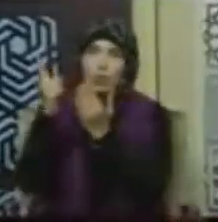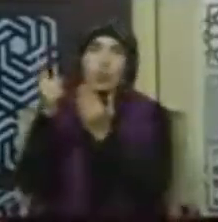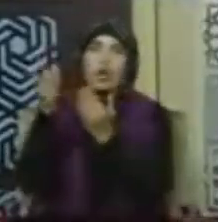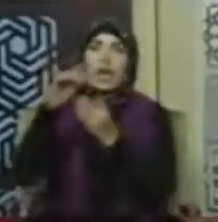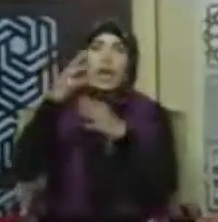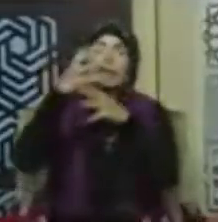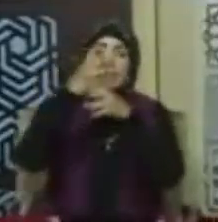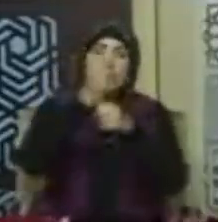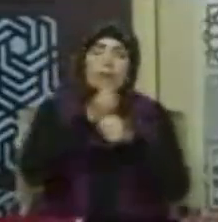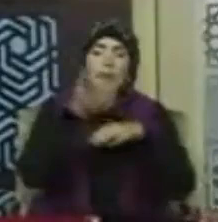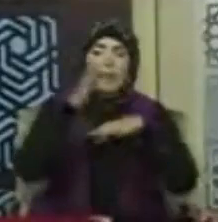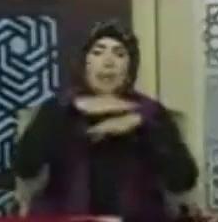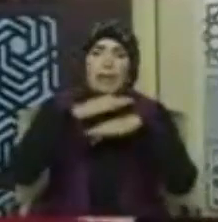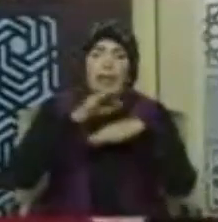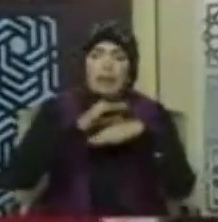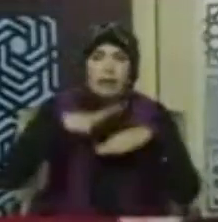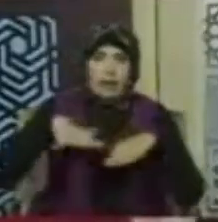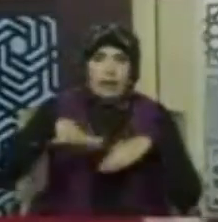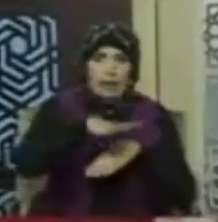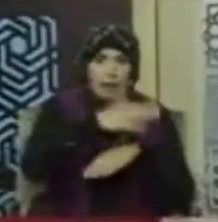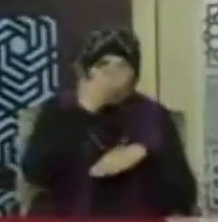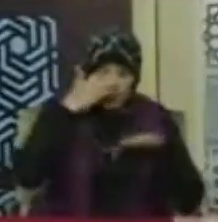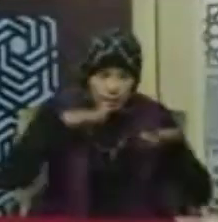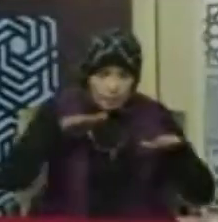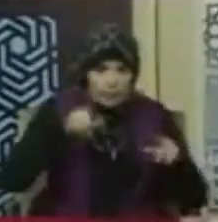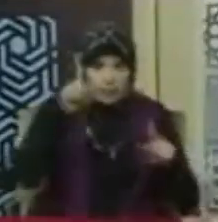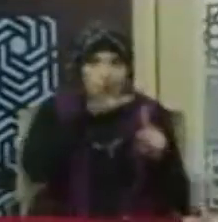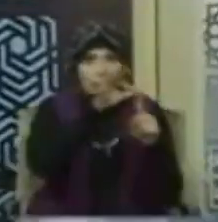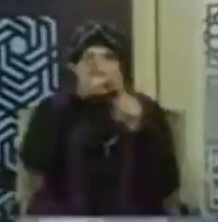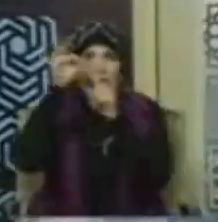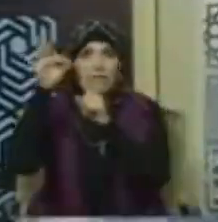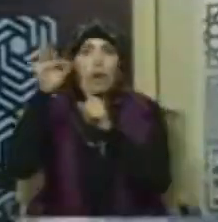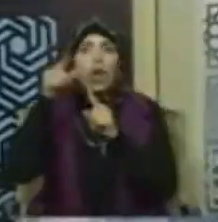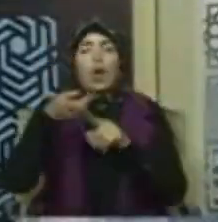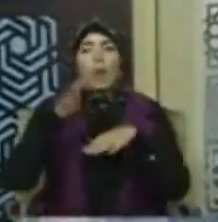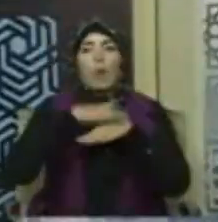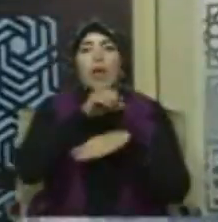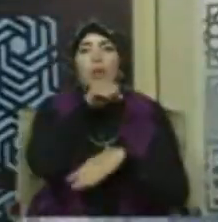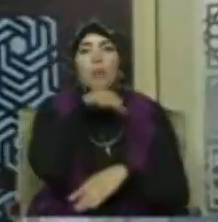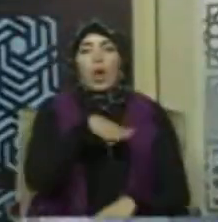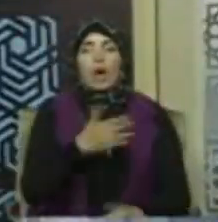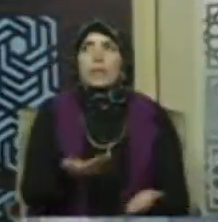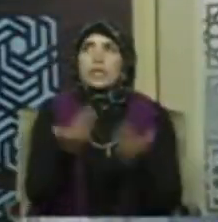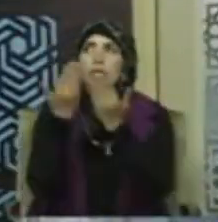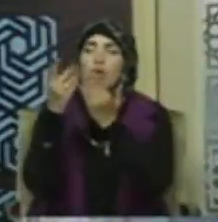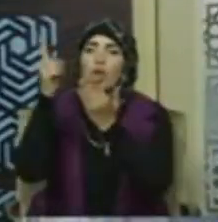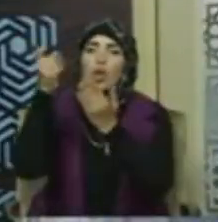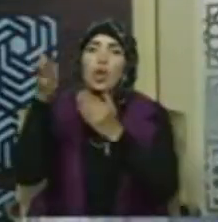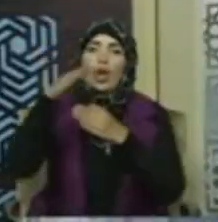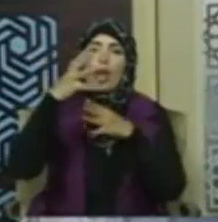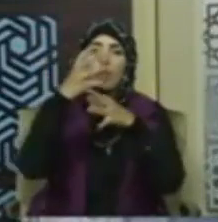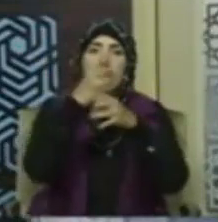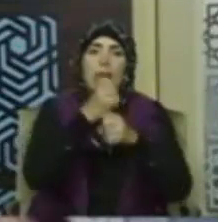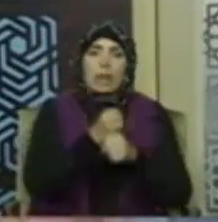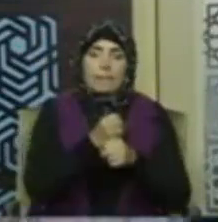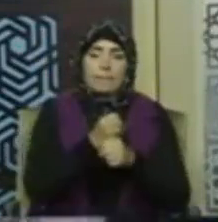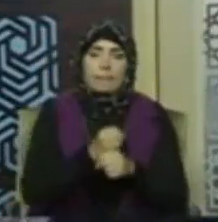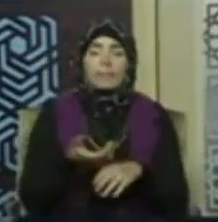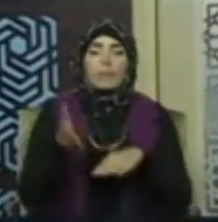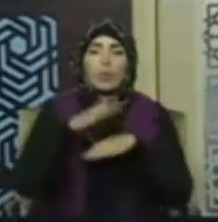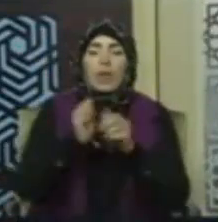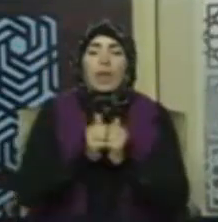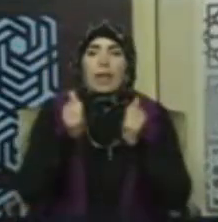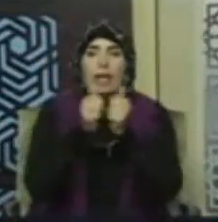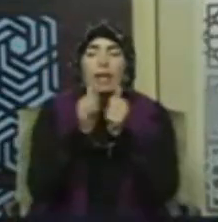وسلاما على عباده الذين اصطفى، وعلى سيدنا محمد صلى الله عليه وسلم